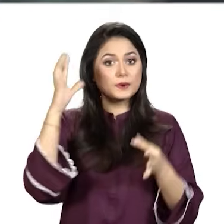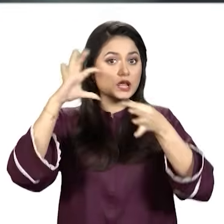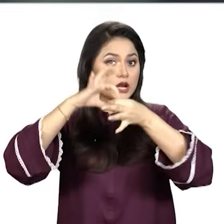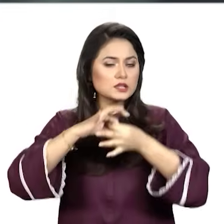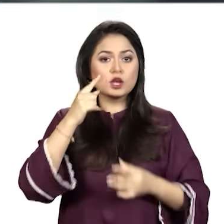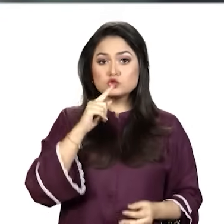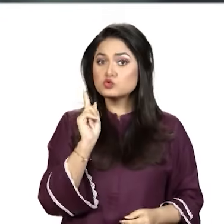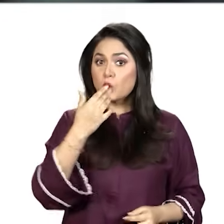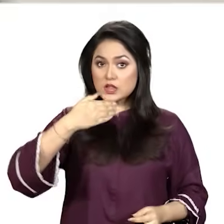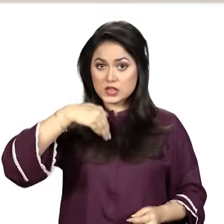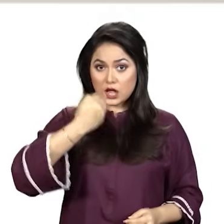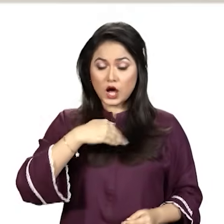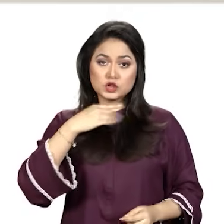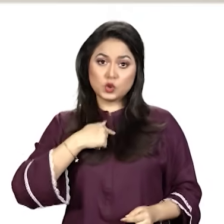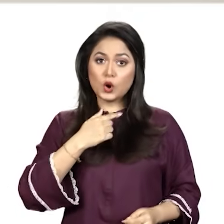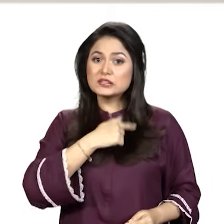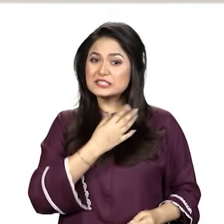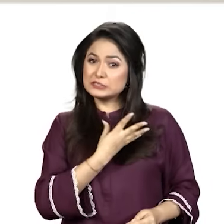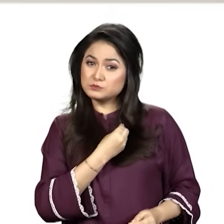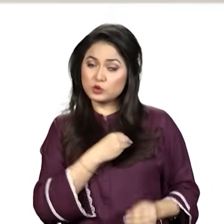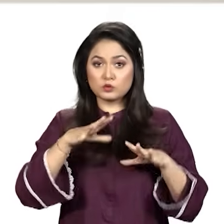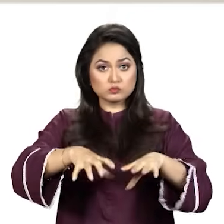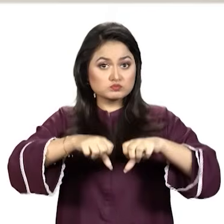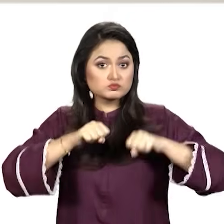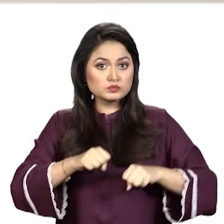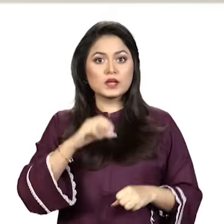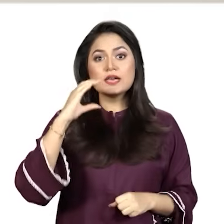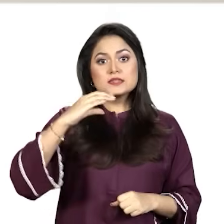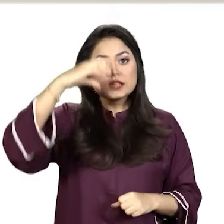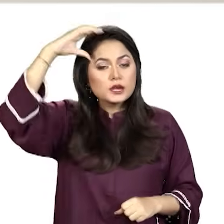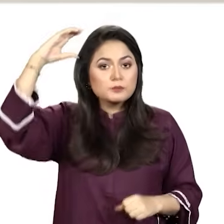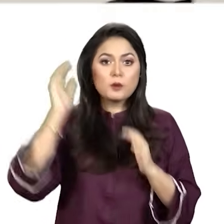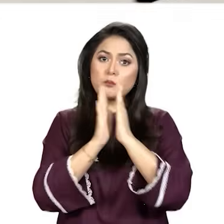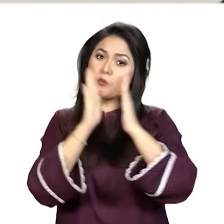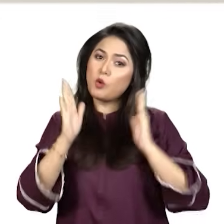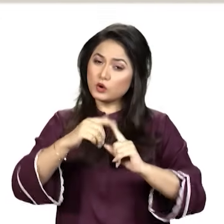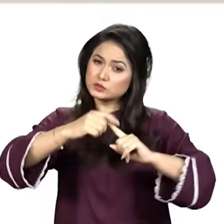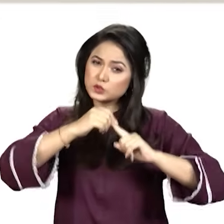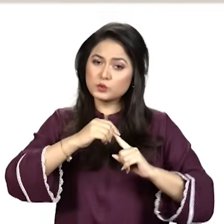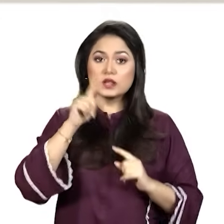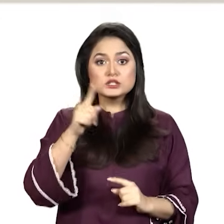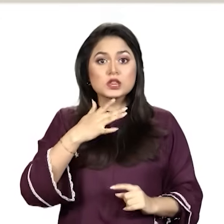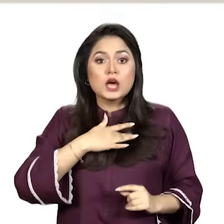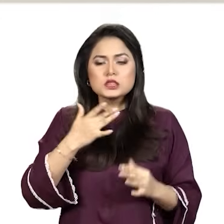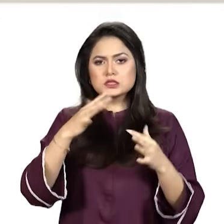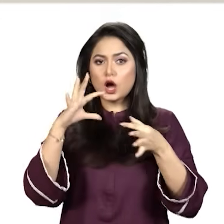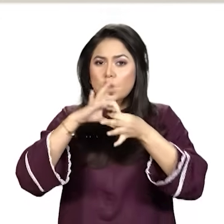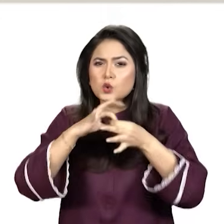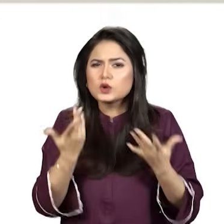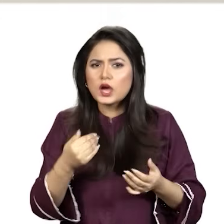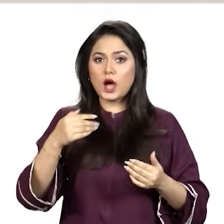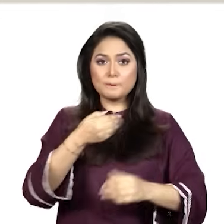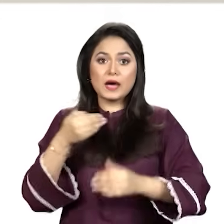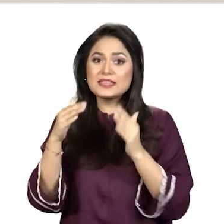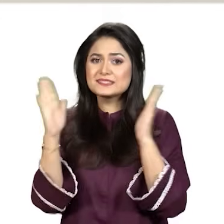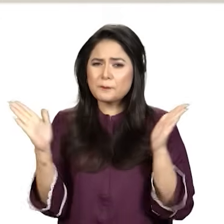जो सांस और दिल की धड़कन को कंट्रोल करता है। सेरिबेलम हमारे दिमाग का दूसरा अहम हिस्सा है, जिसका ताल्लुक फाइन मोटर